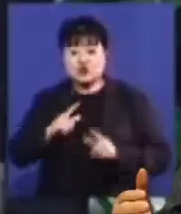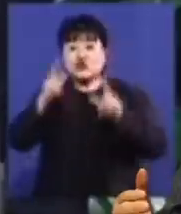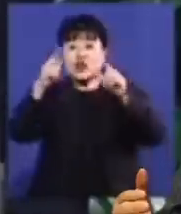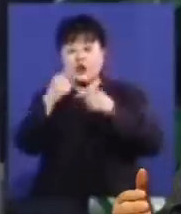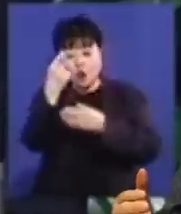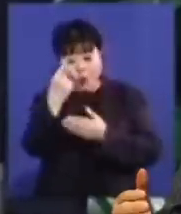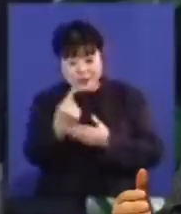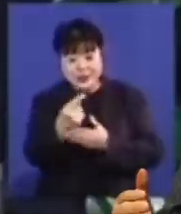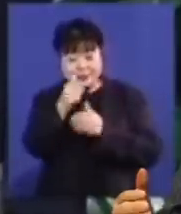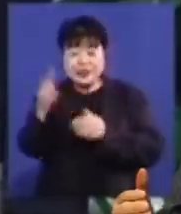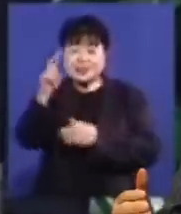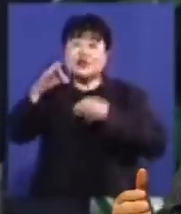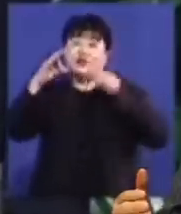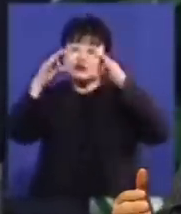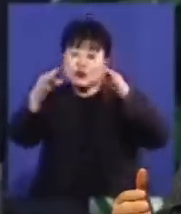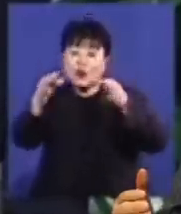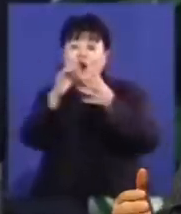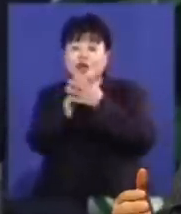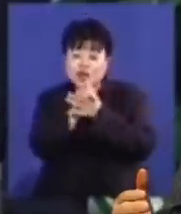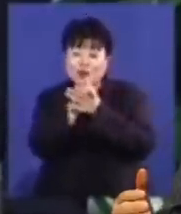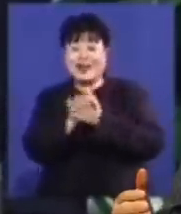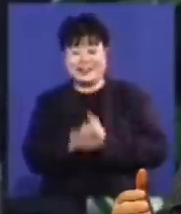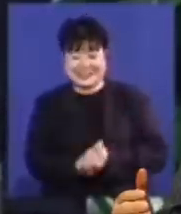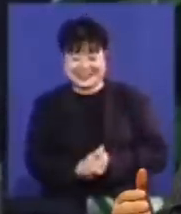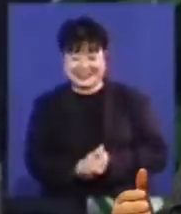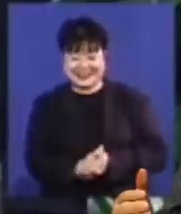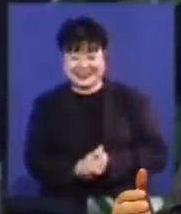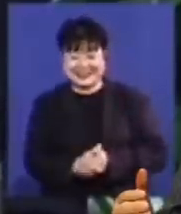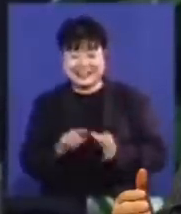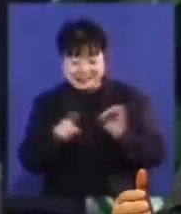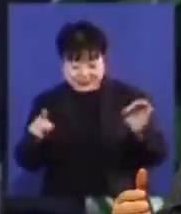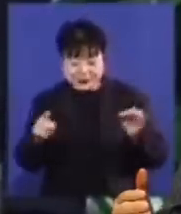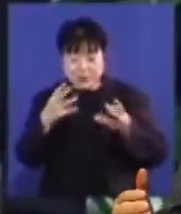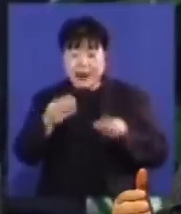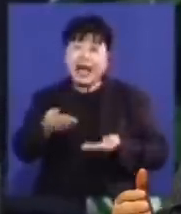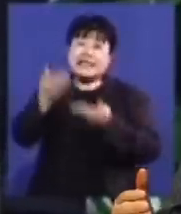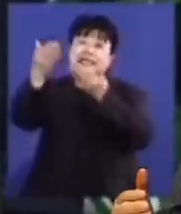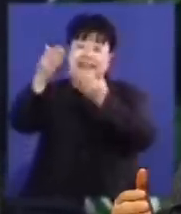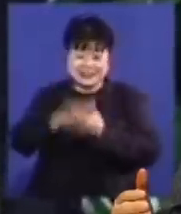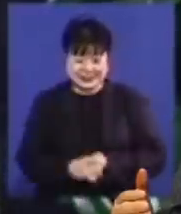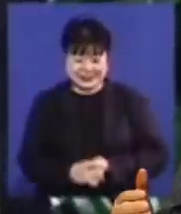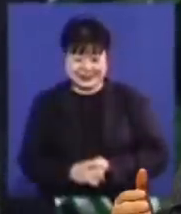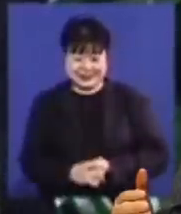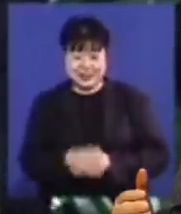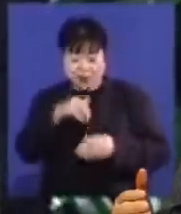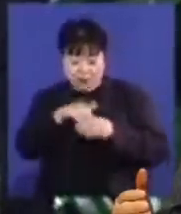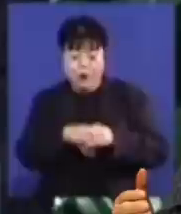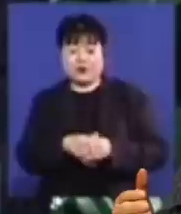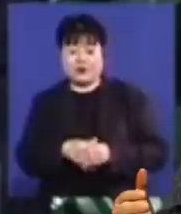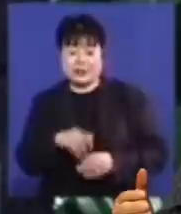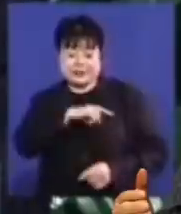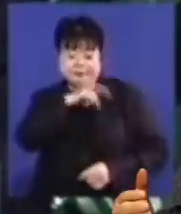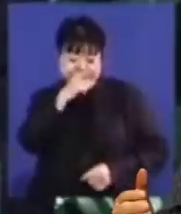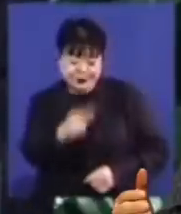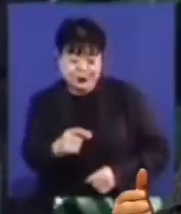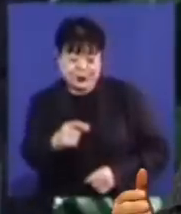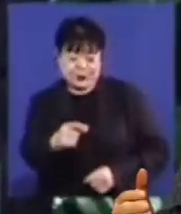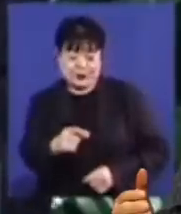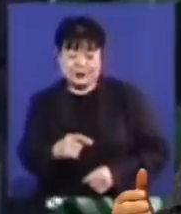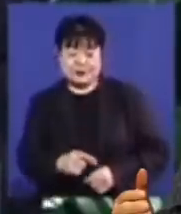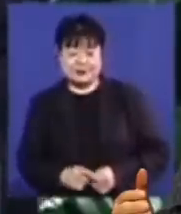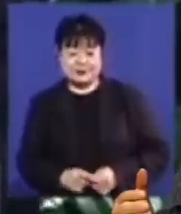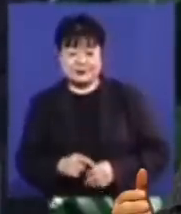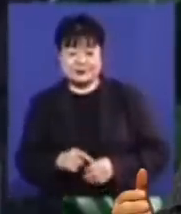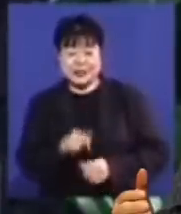와서 하나님께 찬송도 부르고 기도도 하고 또 십일조를 많이 내든 적게 내든 봉투에다가 내 이름 적어서 그래서